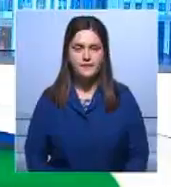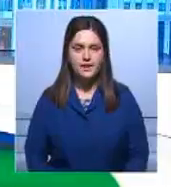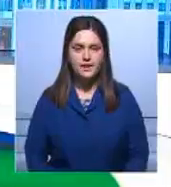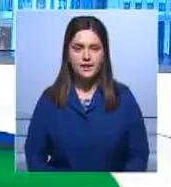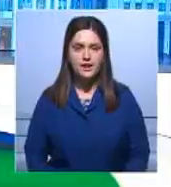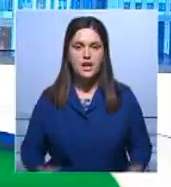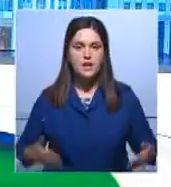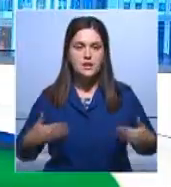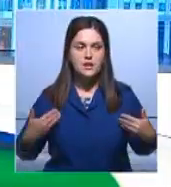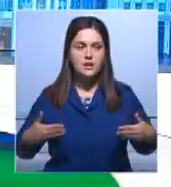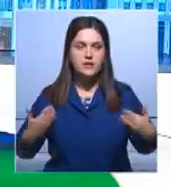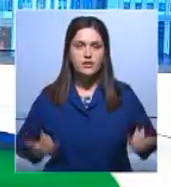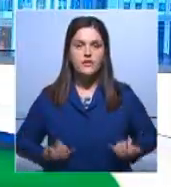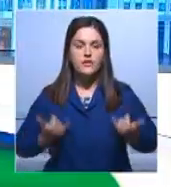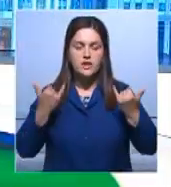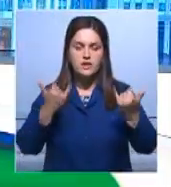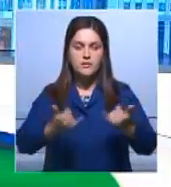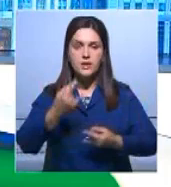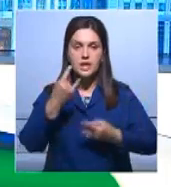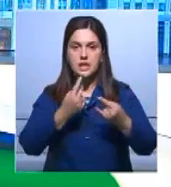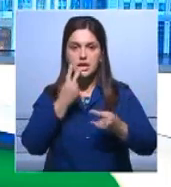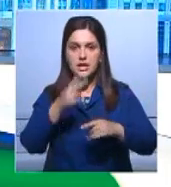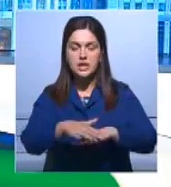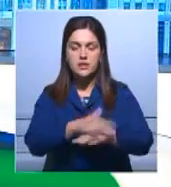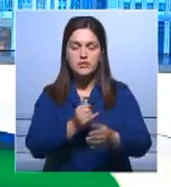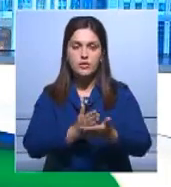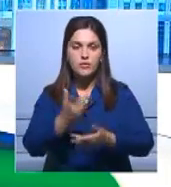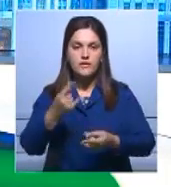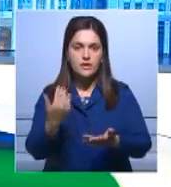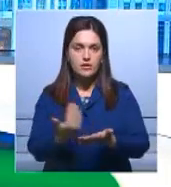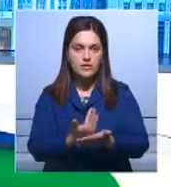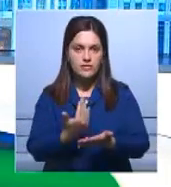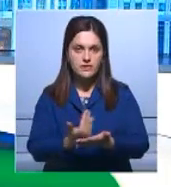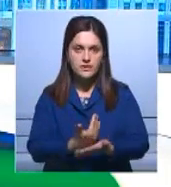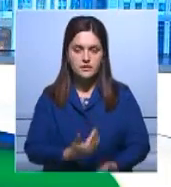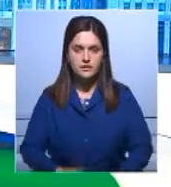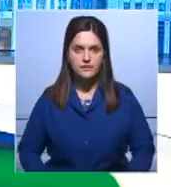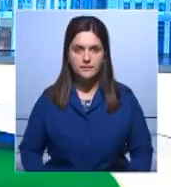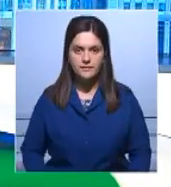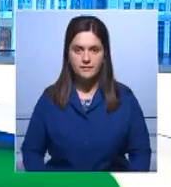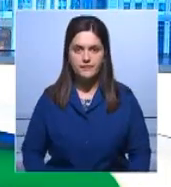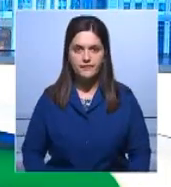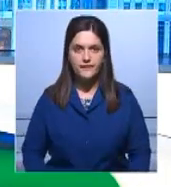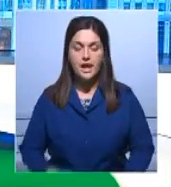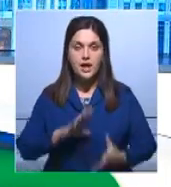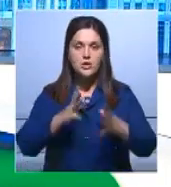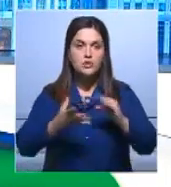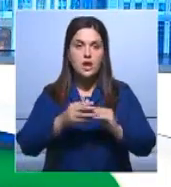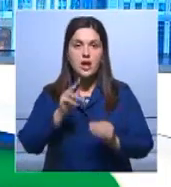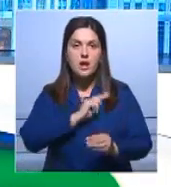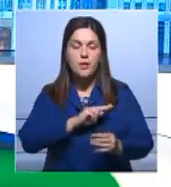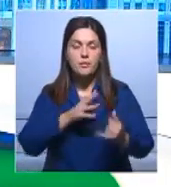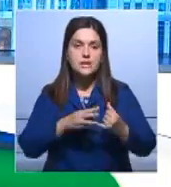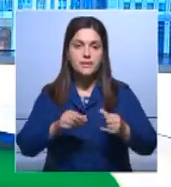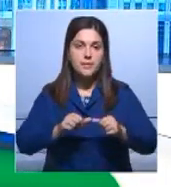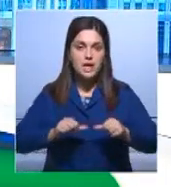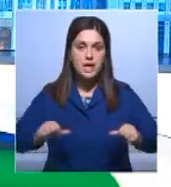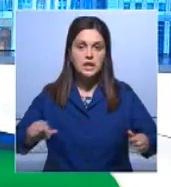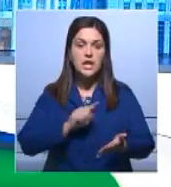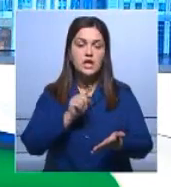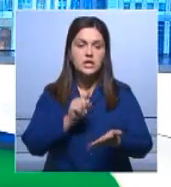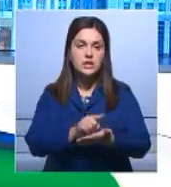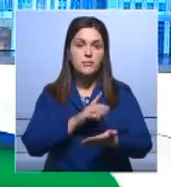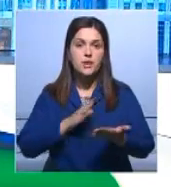остались половина шестого. Добрый вечер. С новостями Эльвира Нейманбаева и Виктория Антонишина. Результаты работы земельной комиссии должны